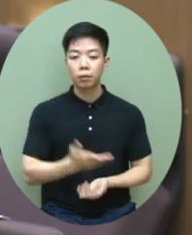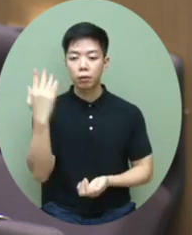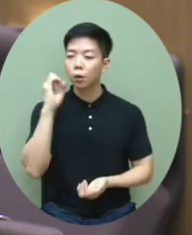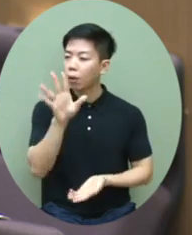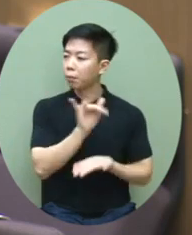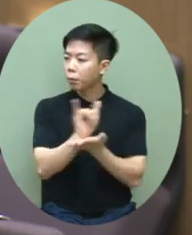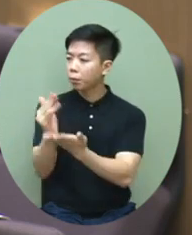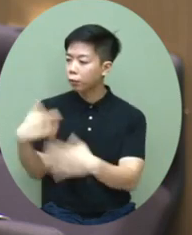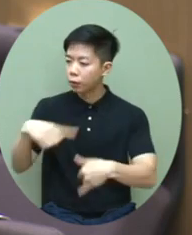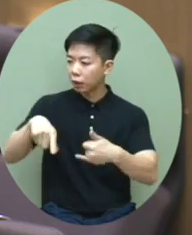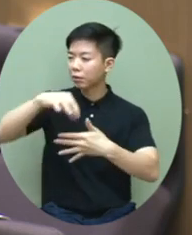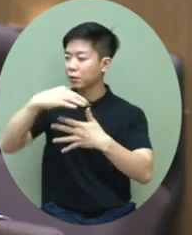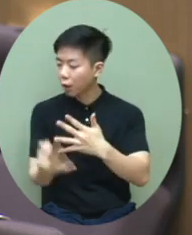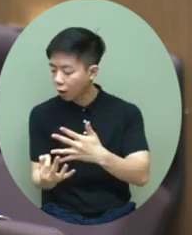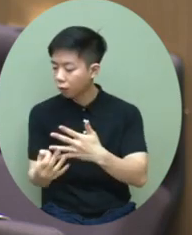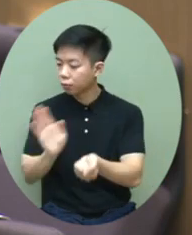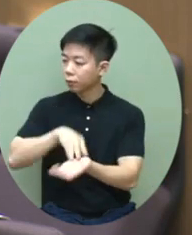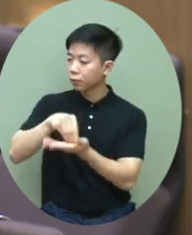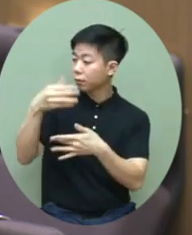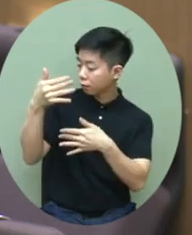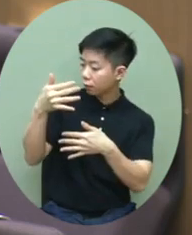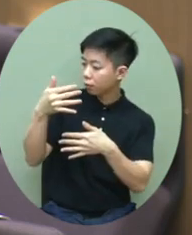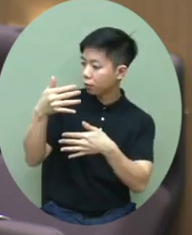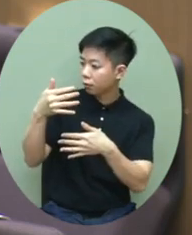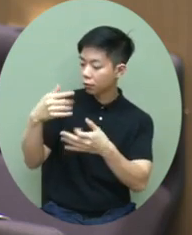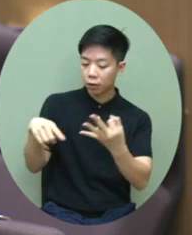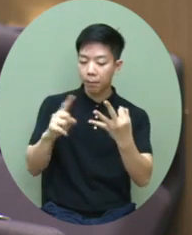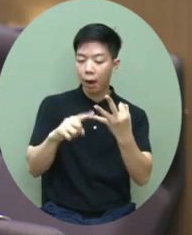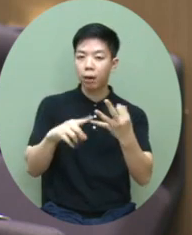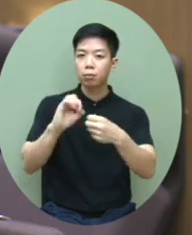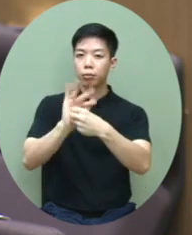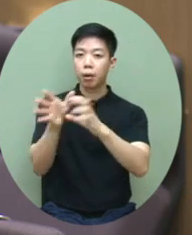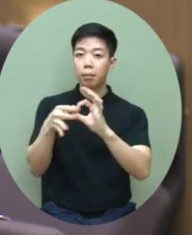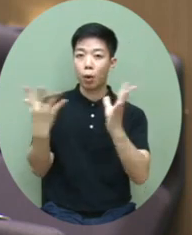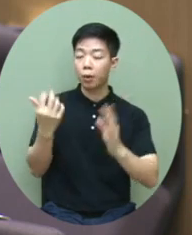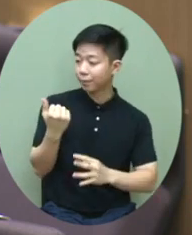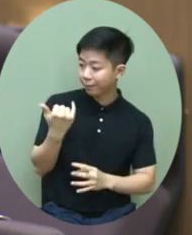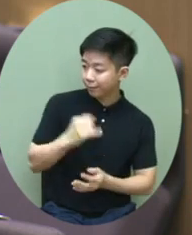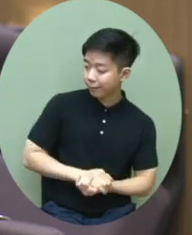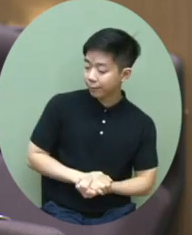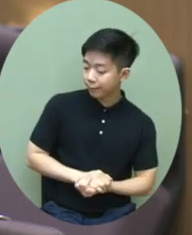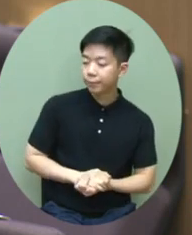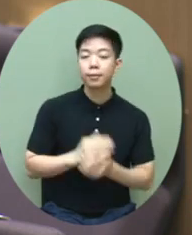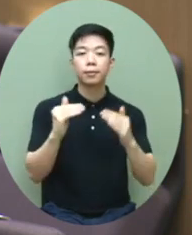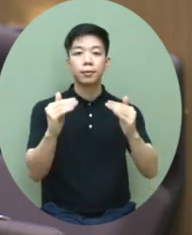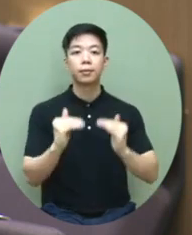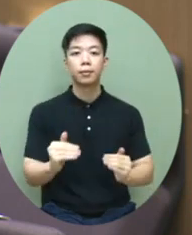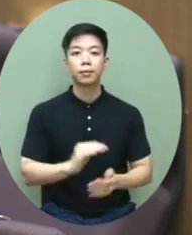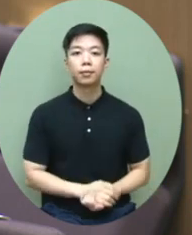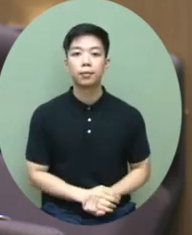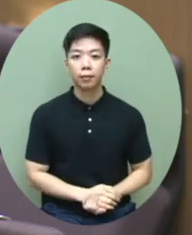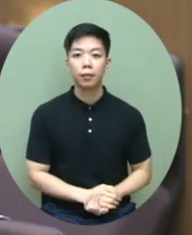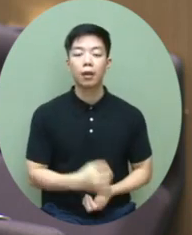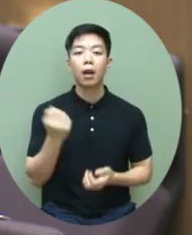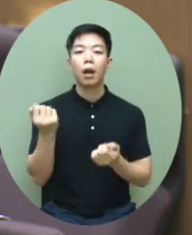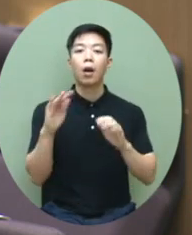之後情況轉差啦，同埋佢咪相信呢個都同 COVID 無關咧？第二就係想問持有校巴嗰度可唔可以